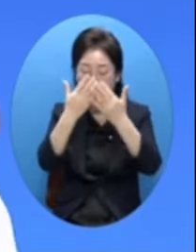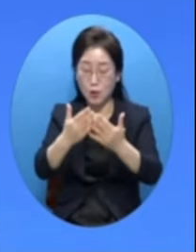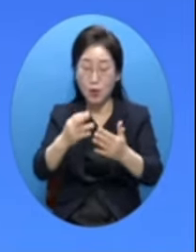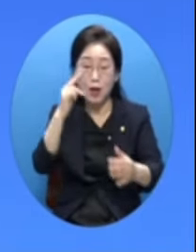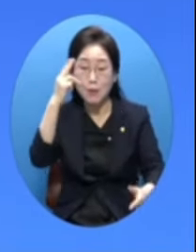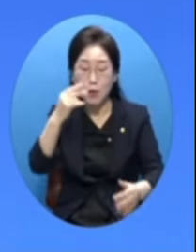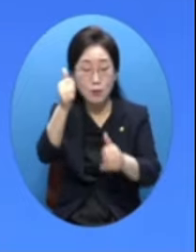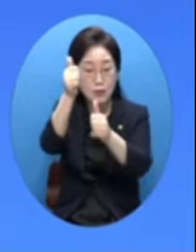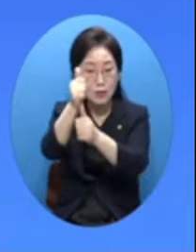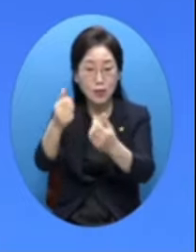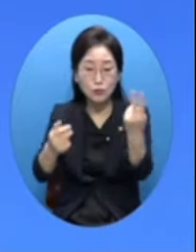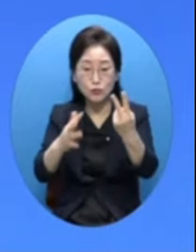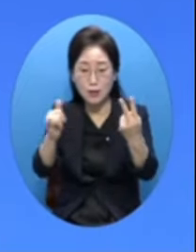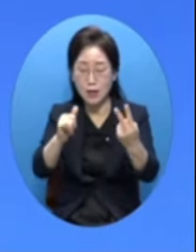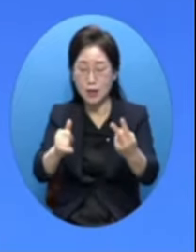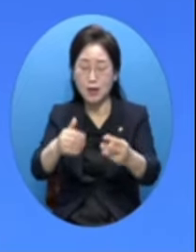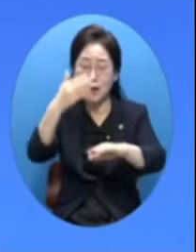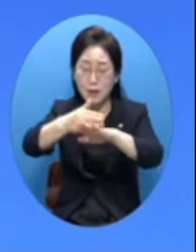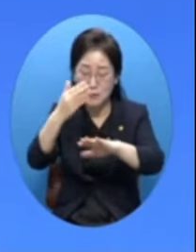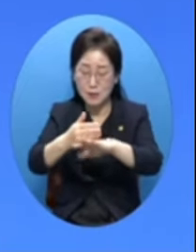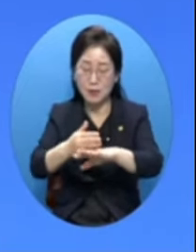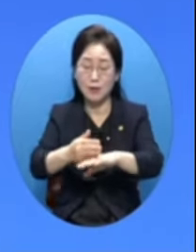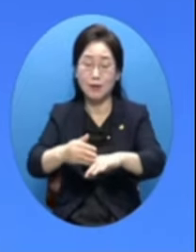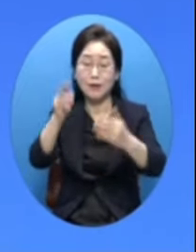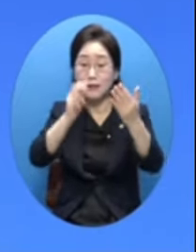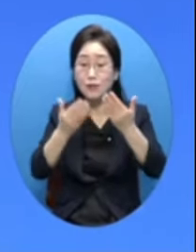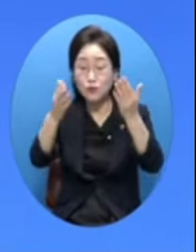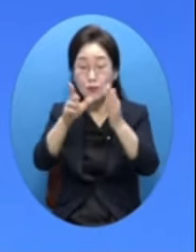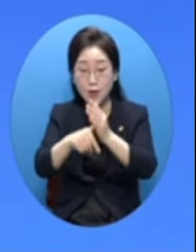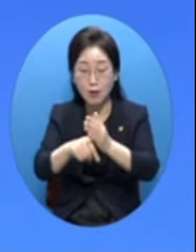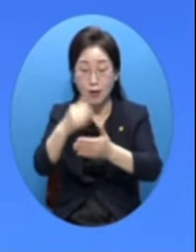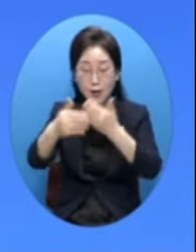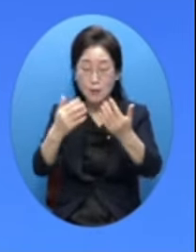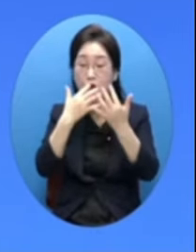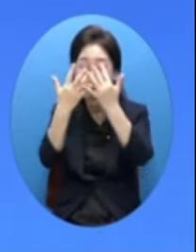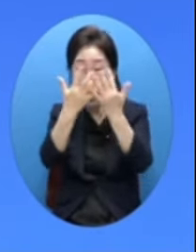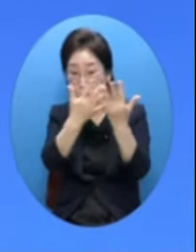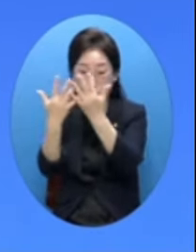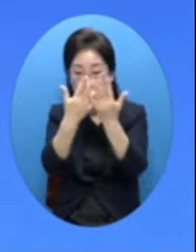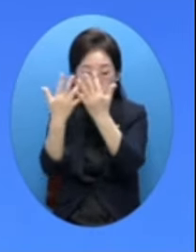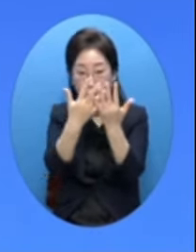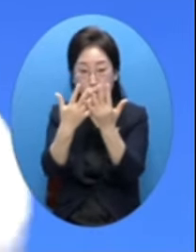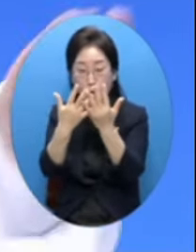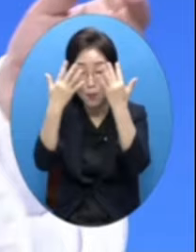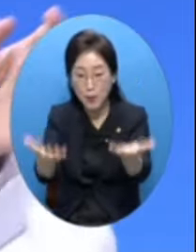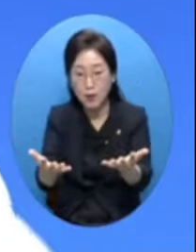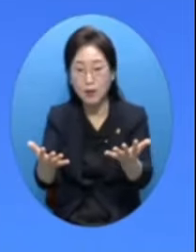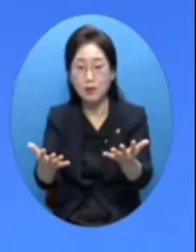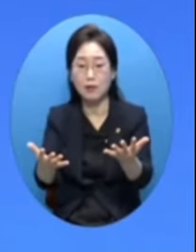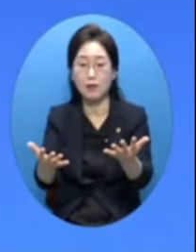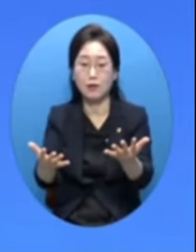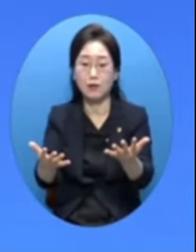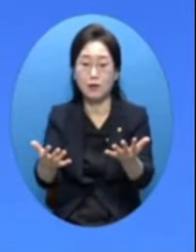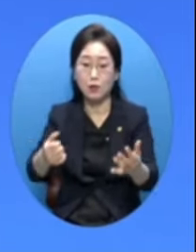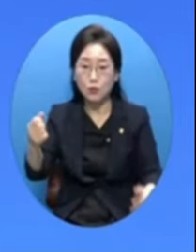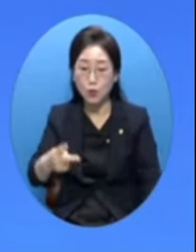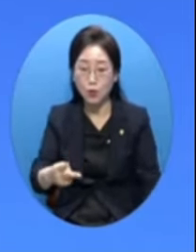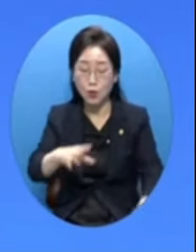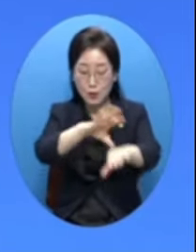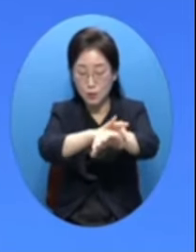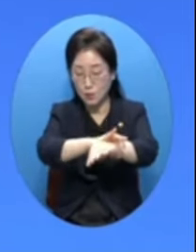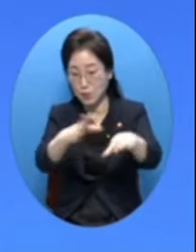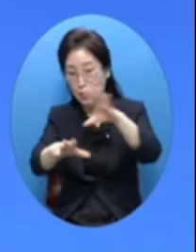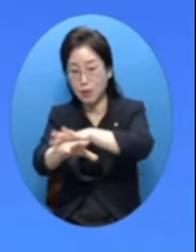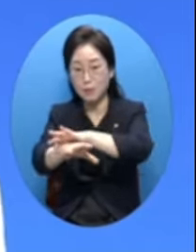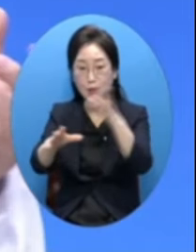감옥 안에서 감사하고 찬양하고 기도했을 때 하나님께서 옥문을 흔들어 버리시고 문을 열어 제껴주시고 손과 발에 매인